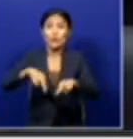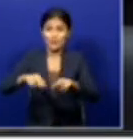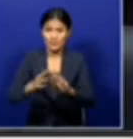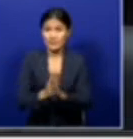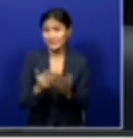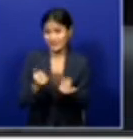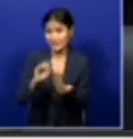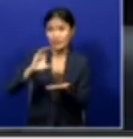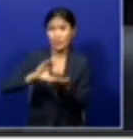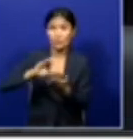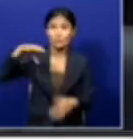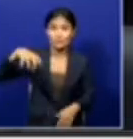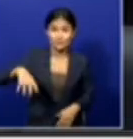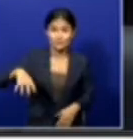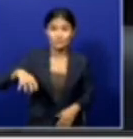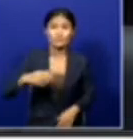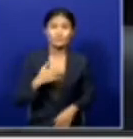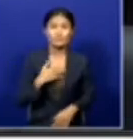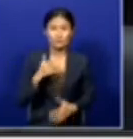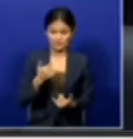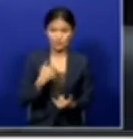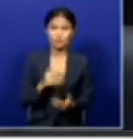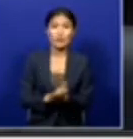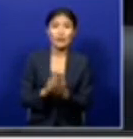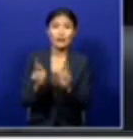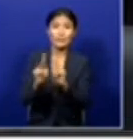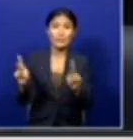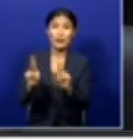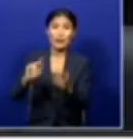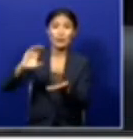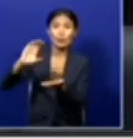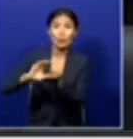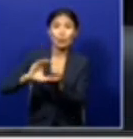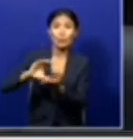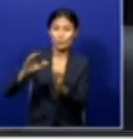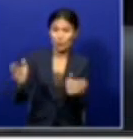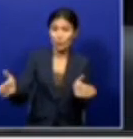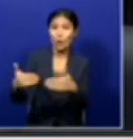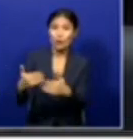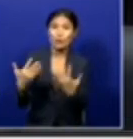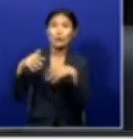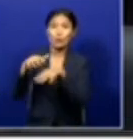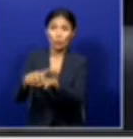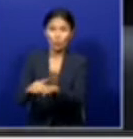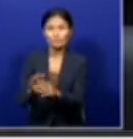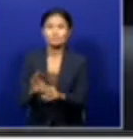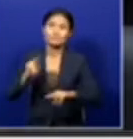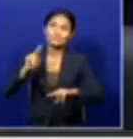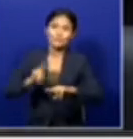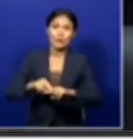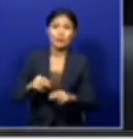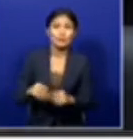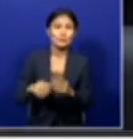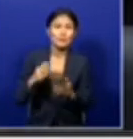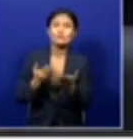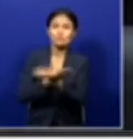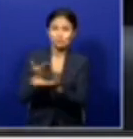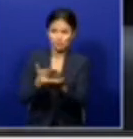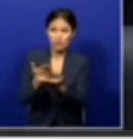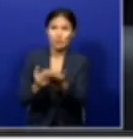องไปนั่งอยู่ในห้องกรรมการงบประมาณตอนพิจารณางบประมาณรายจ่ายปี63ผ่านมาไม่กี่เดือนนี่แหละฮ